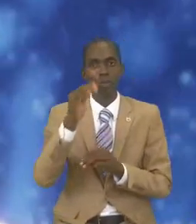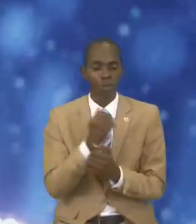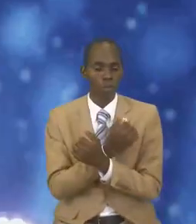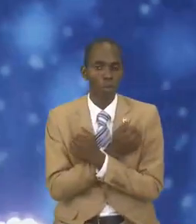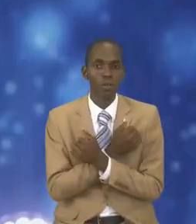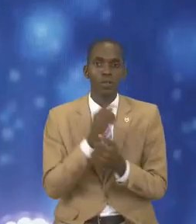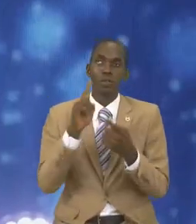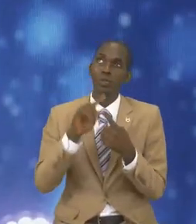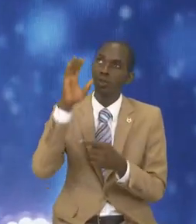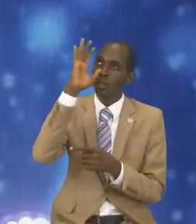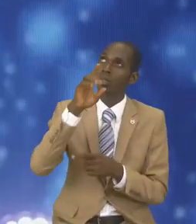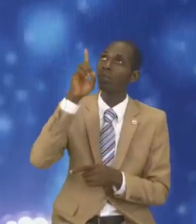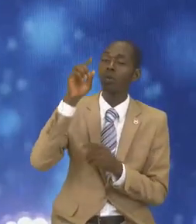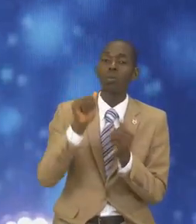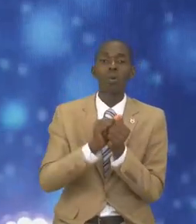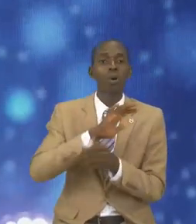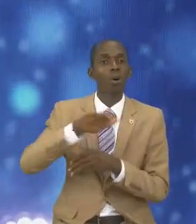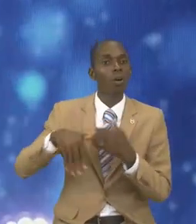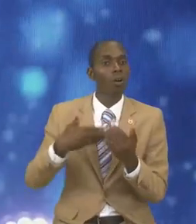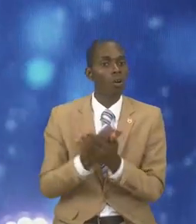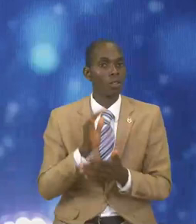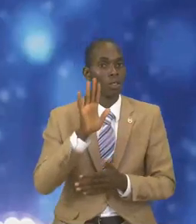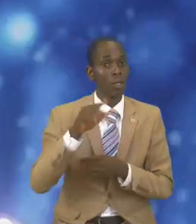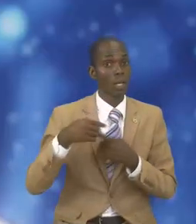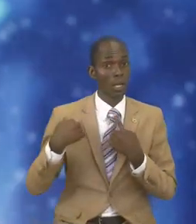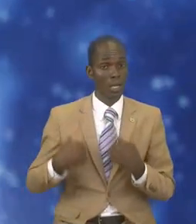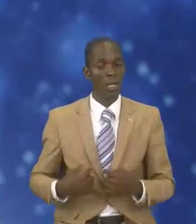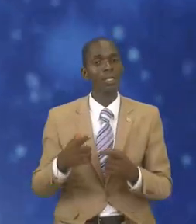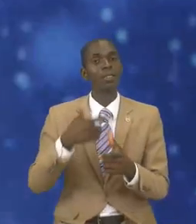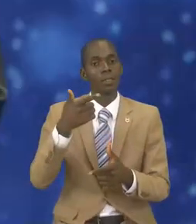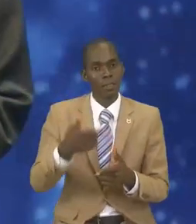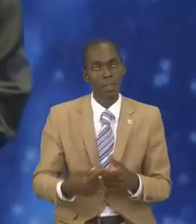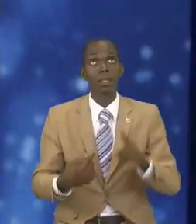pour me chercher et vous me cherchez de tout votre cœur. Alors,